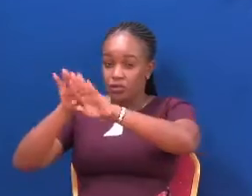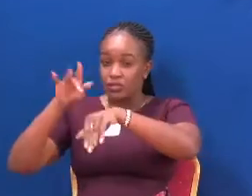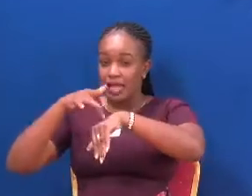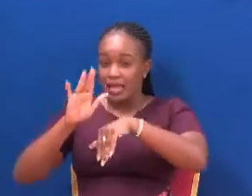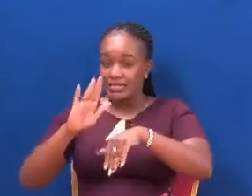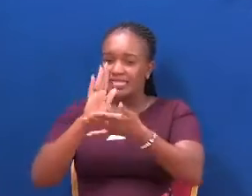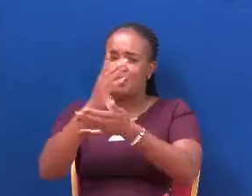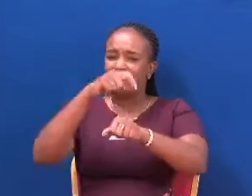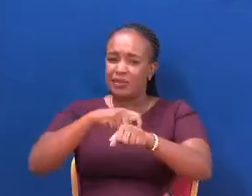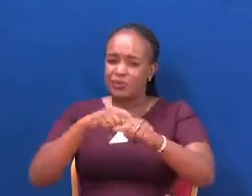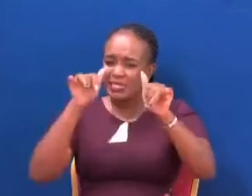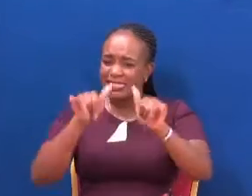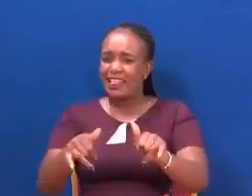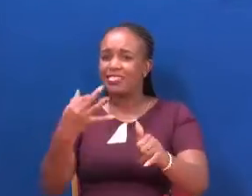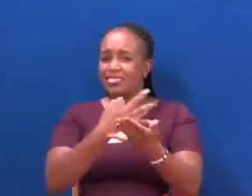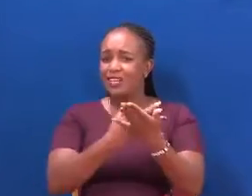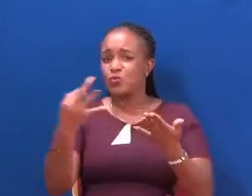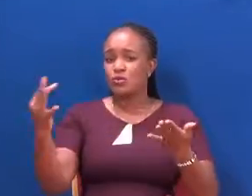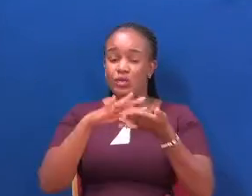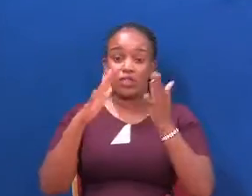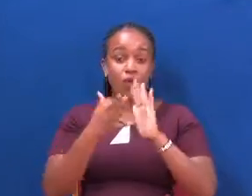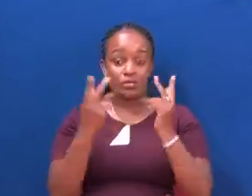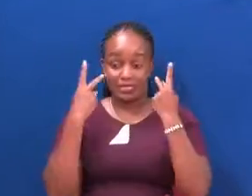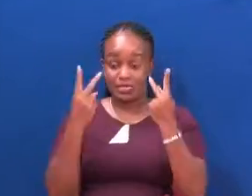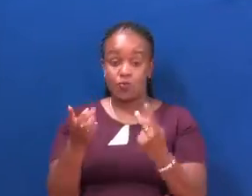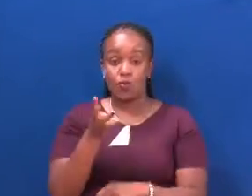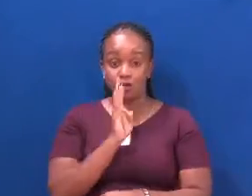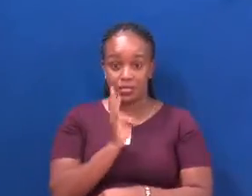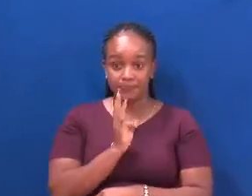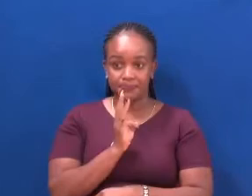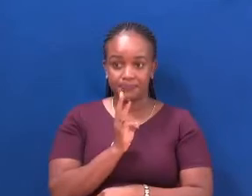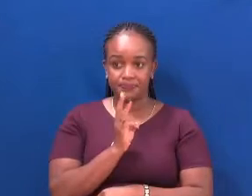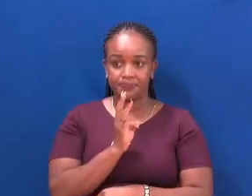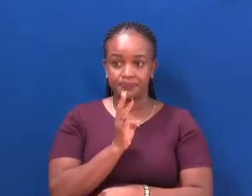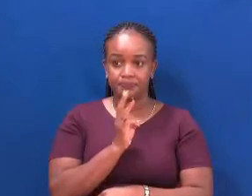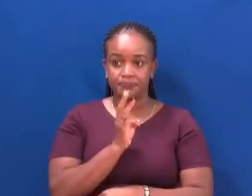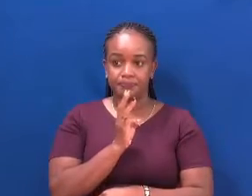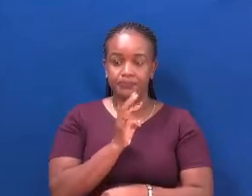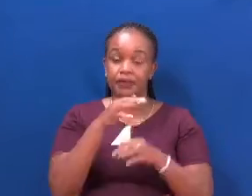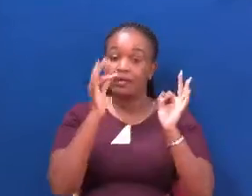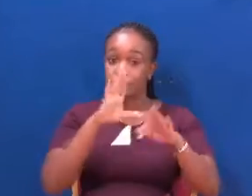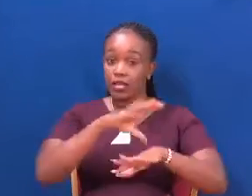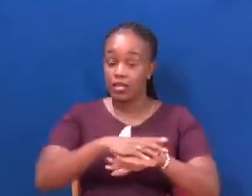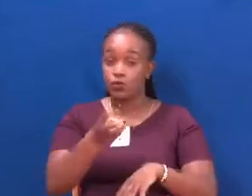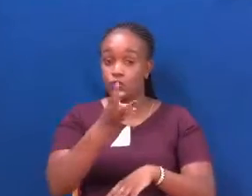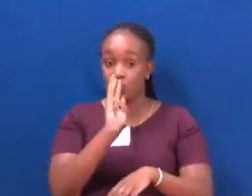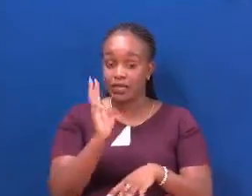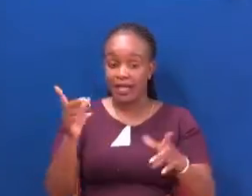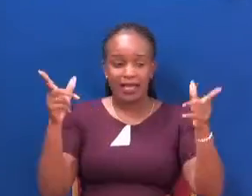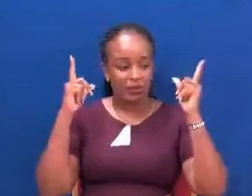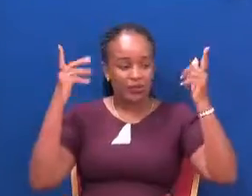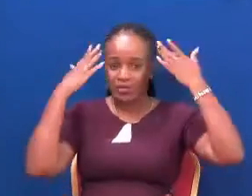weeks bila kuona maji tena. Ikipata lori maji kwa lori analetewa, na sio maji ya lori na natoa